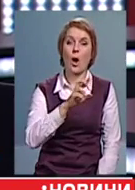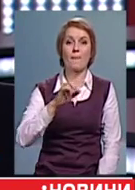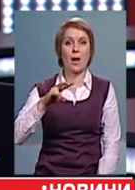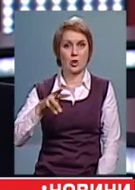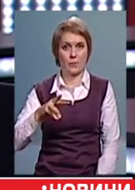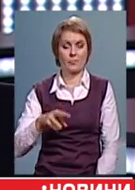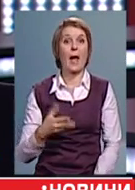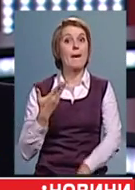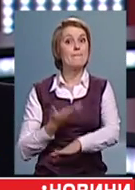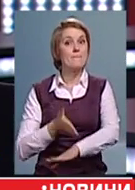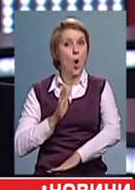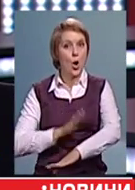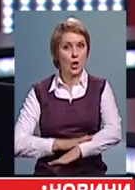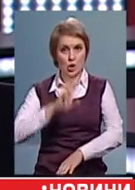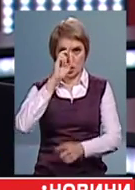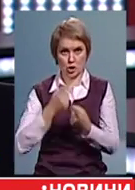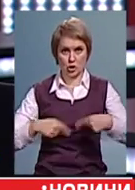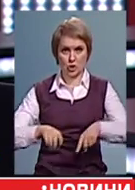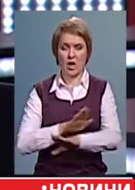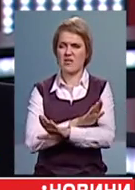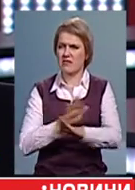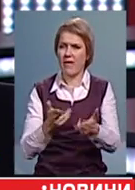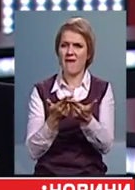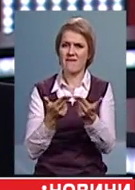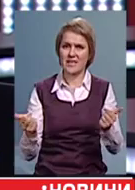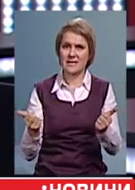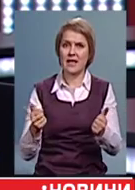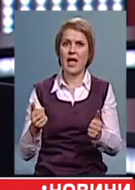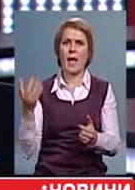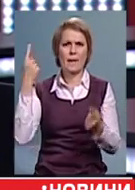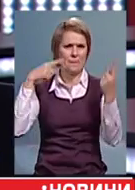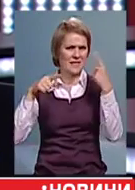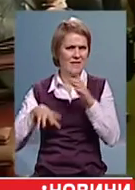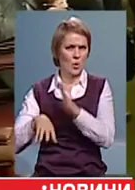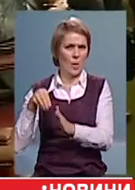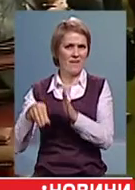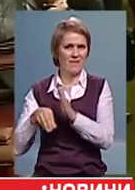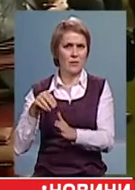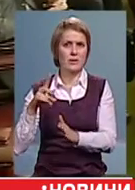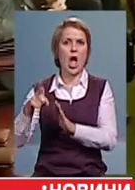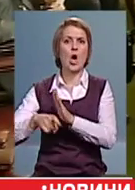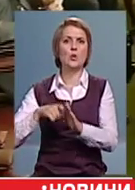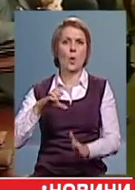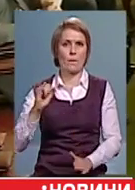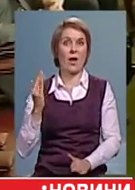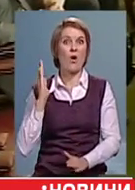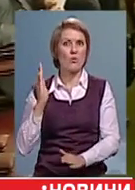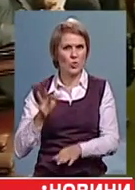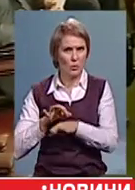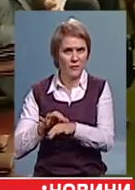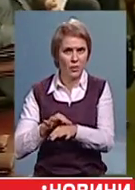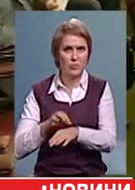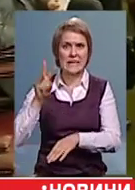Польща не визнає псевдовиборів на Донбасі. І якщо бойовики їх таки проведуть, то санкції проти Росії потрібно посилити, а